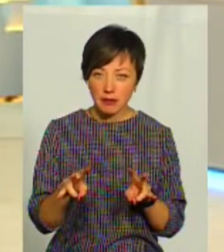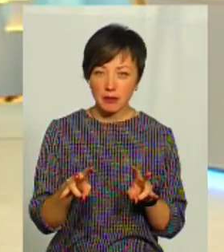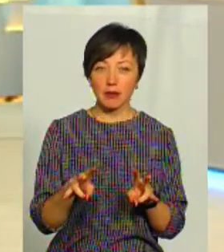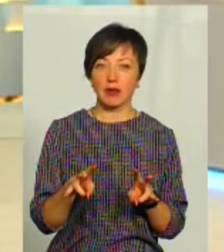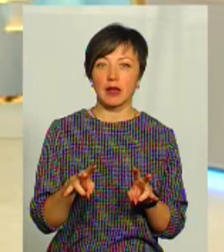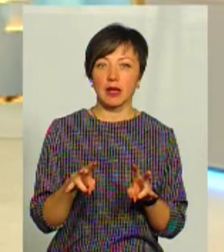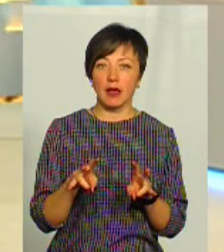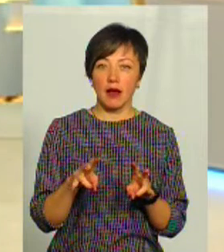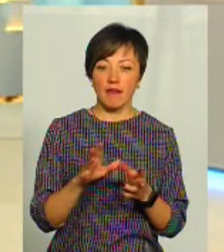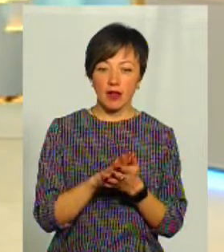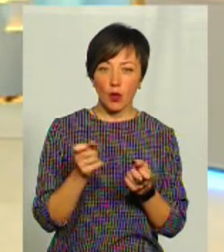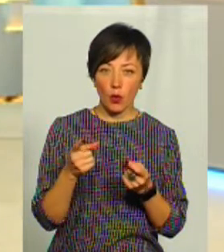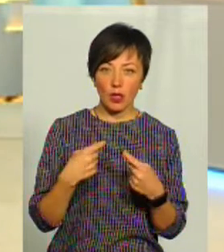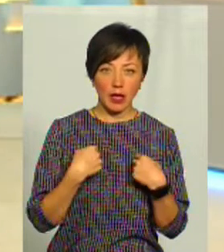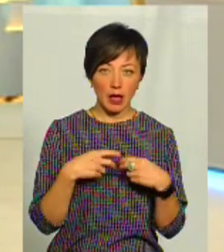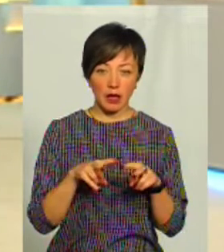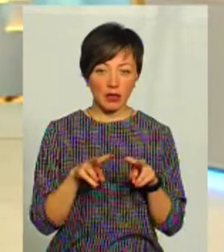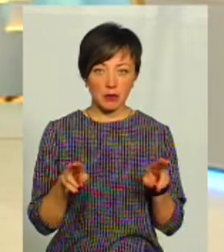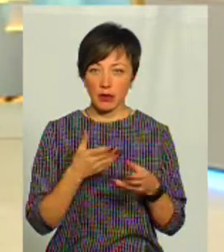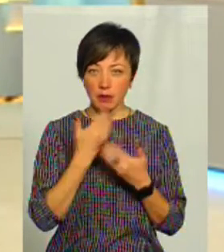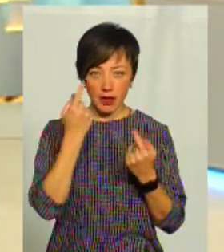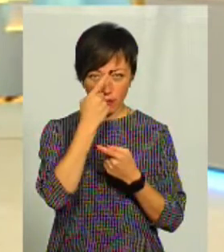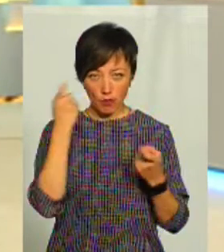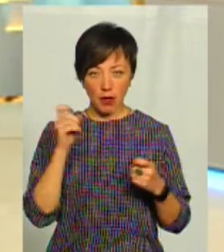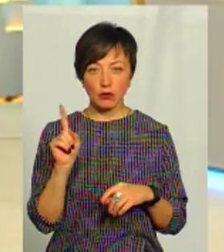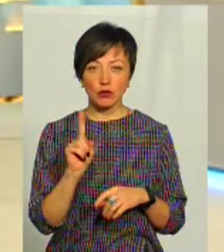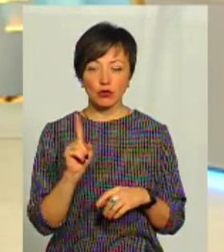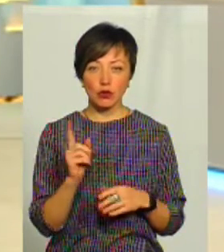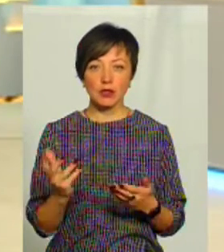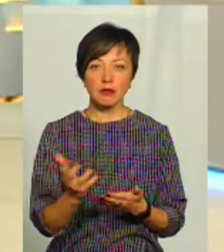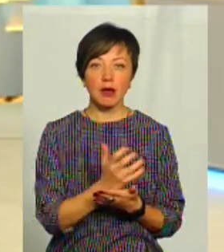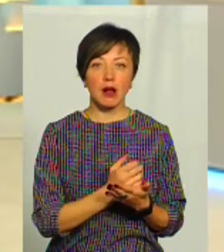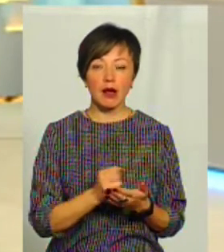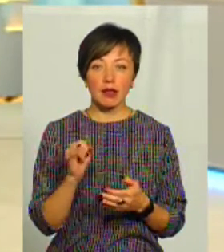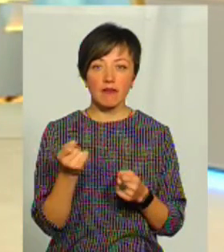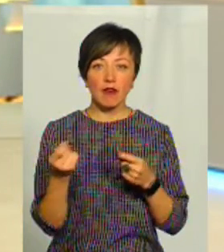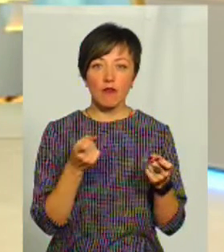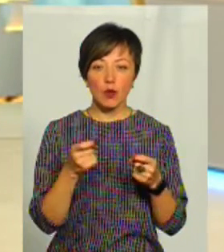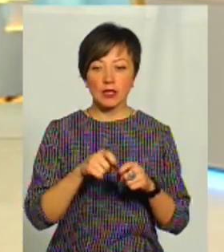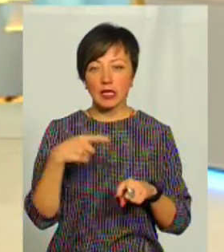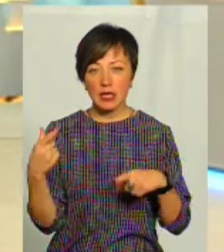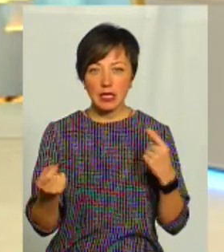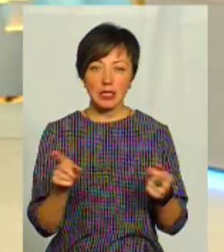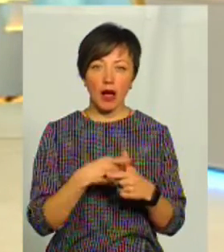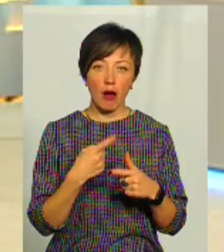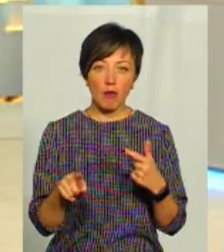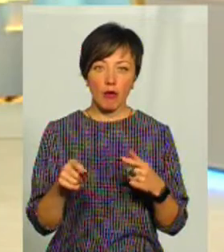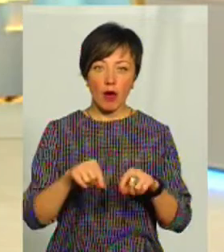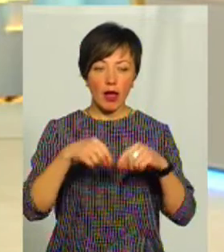відходи. Я так само не маю інформації про те, щоб от, збирали і вивозили листя